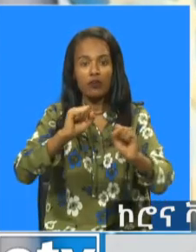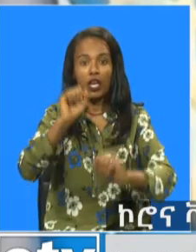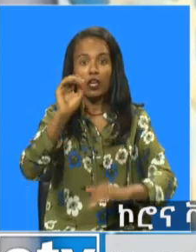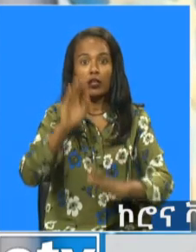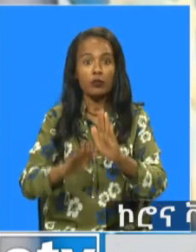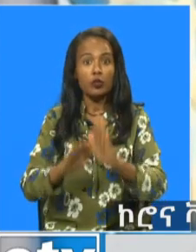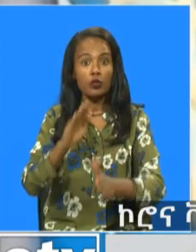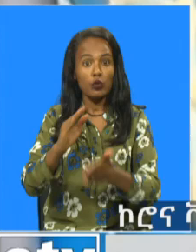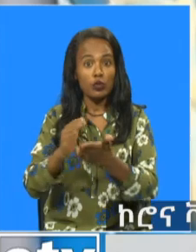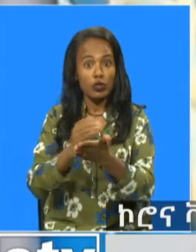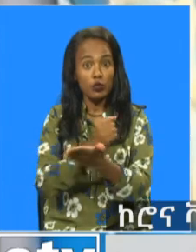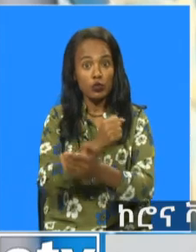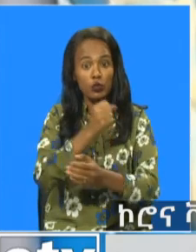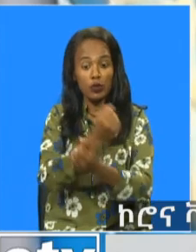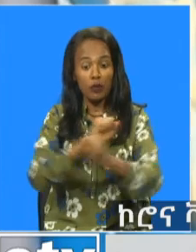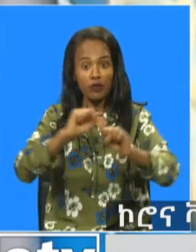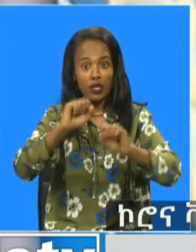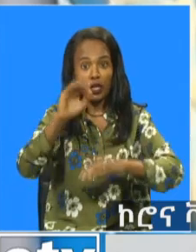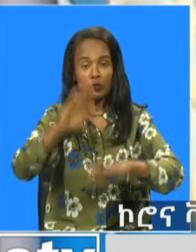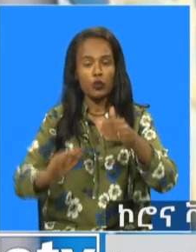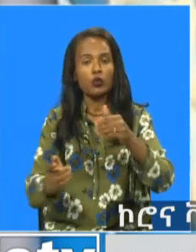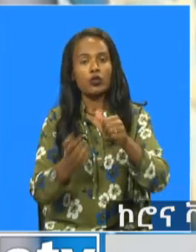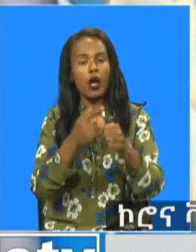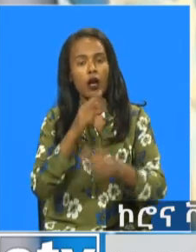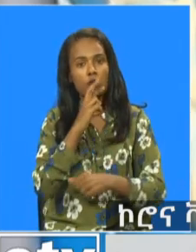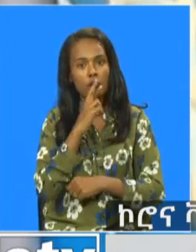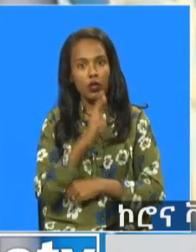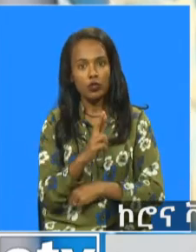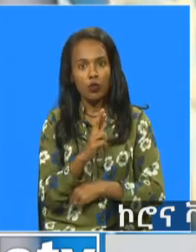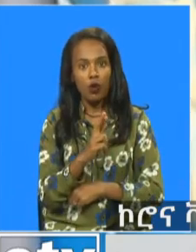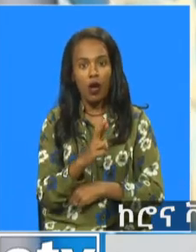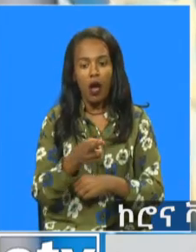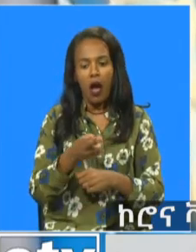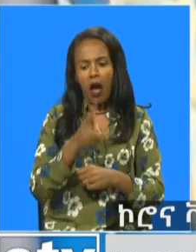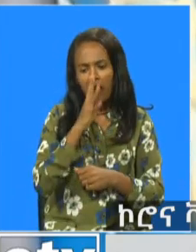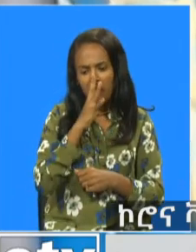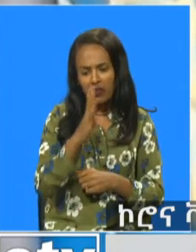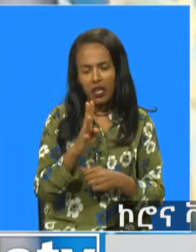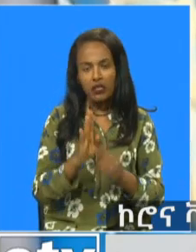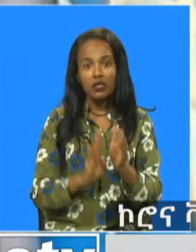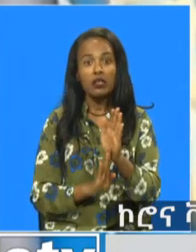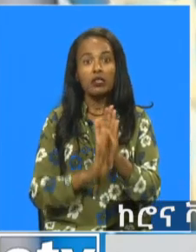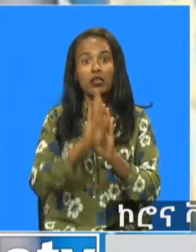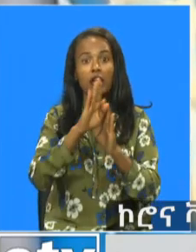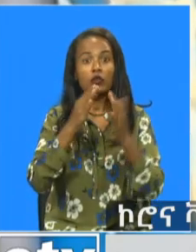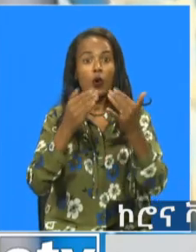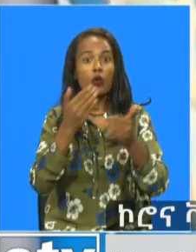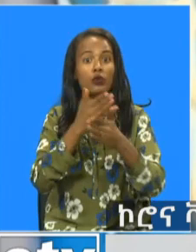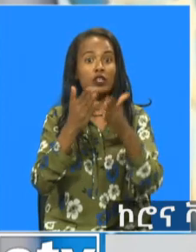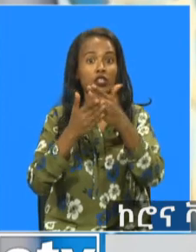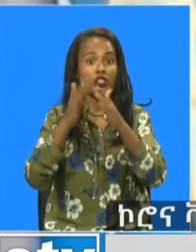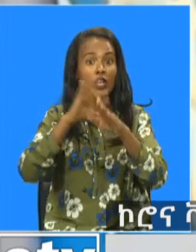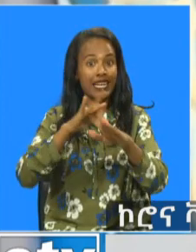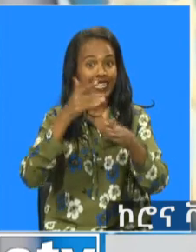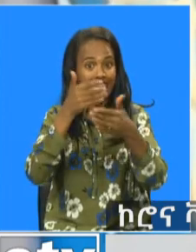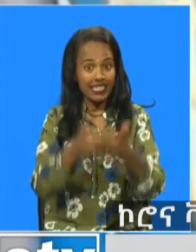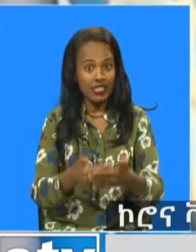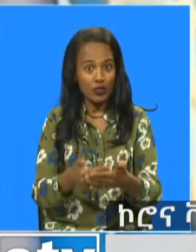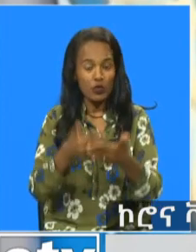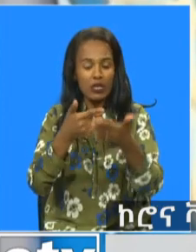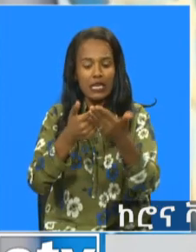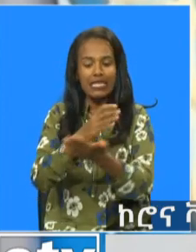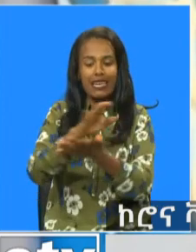እርምጃዎች ከተወሰዱ የመፍትሄ እርምጃዎች አንዱ ናቸው። አፈጣጠር እድገታቸውና አሁን ደረጃ ላይ የደረሱት